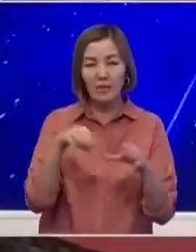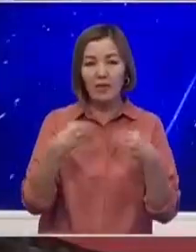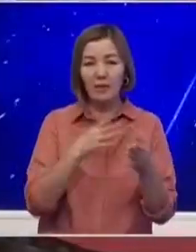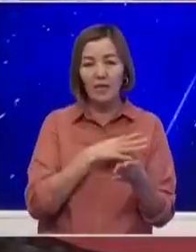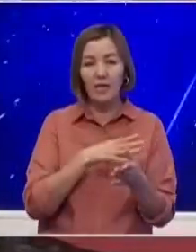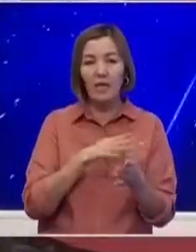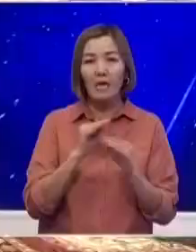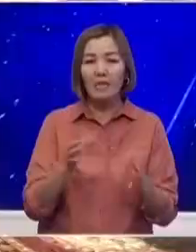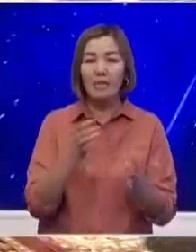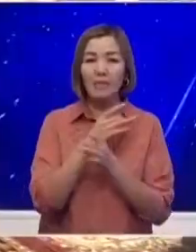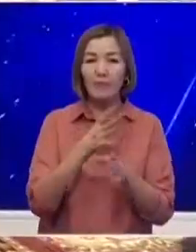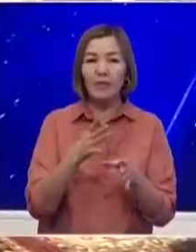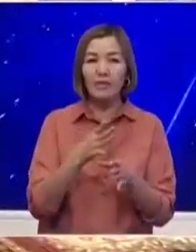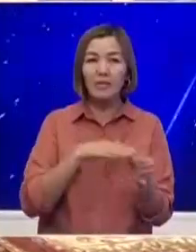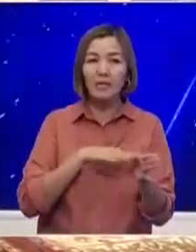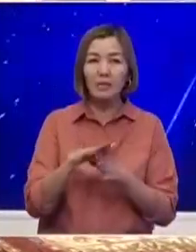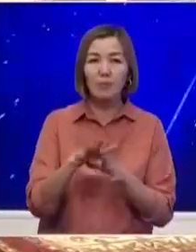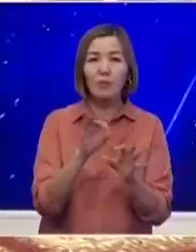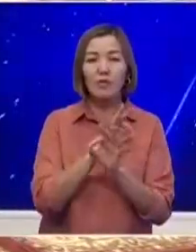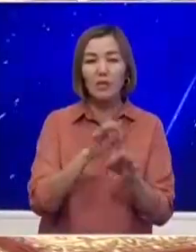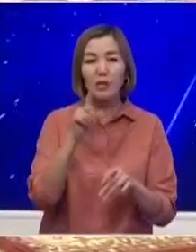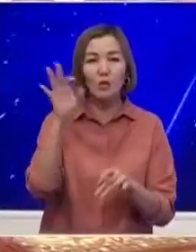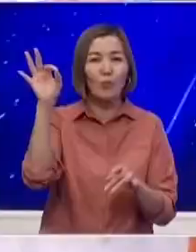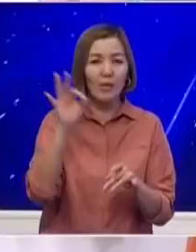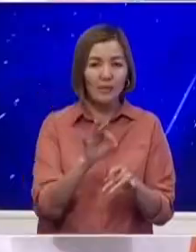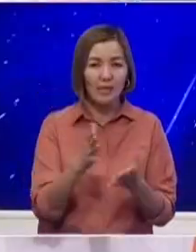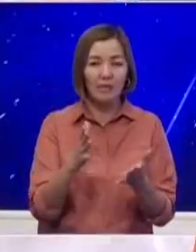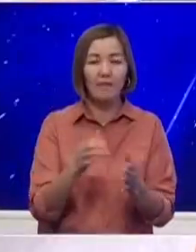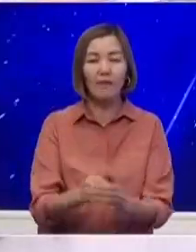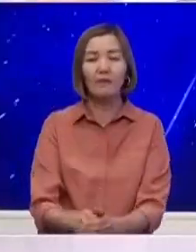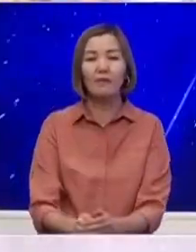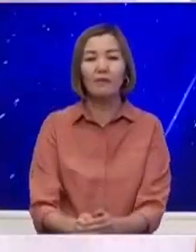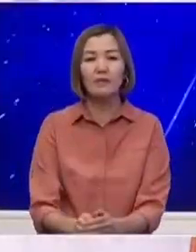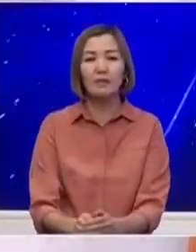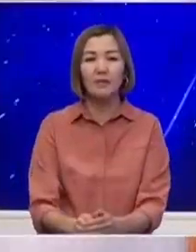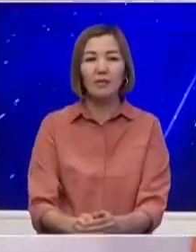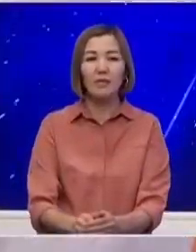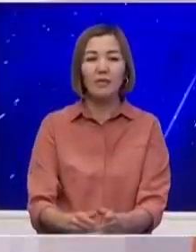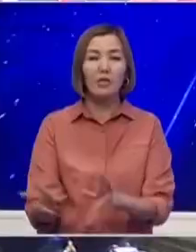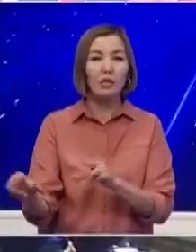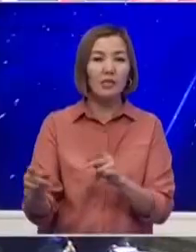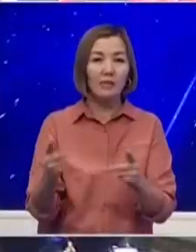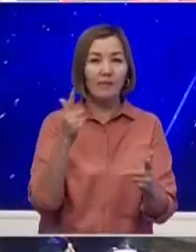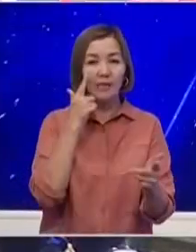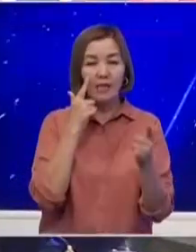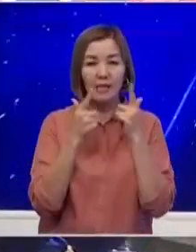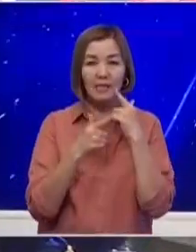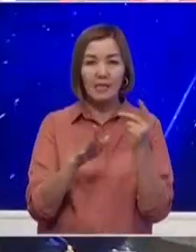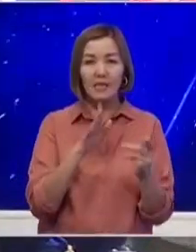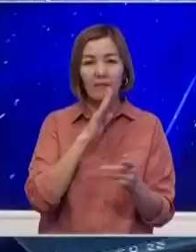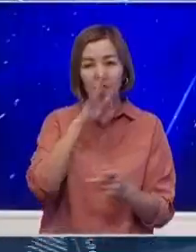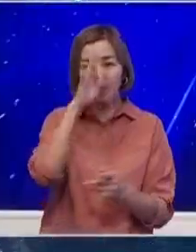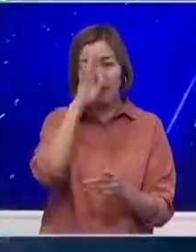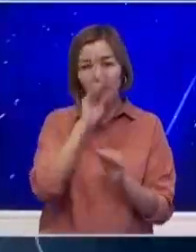что детский праздник удался, красноречиво свидетельствовали искренние улыбки и счастливые глаза мальчишек и девчонок.